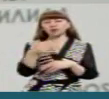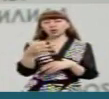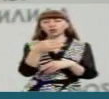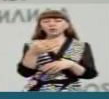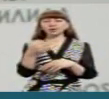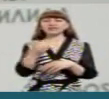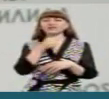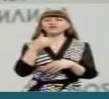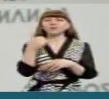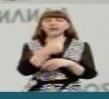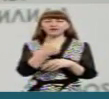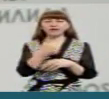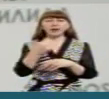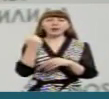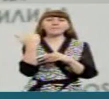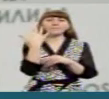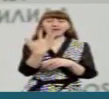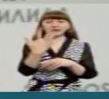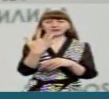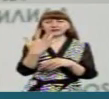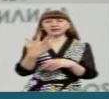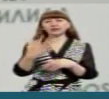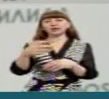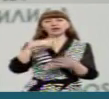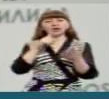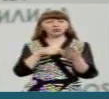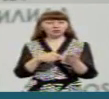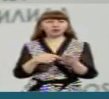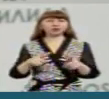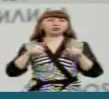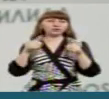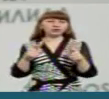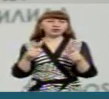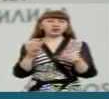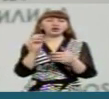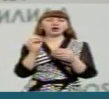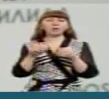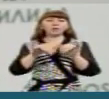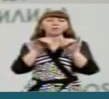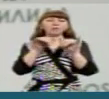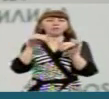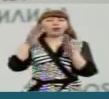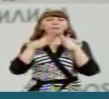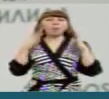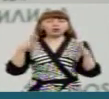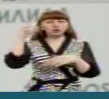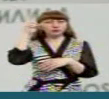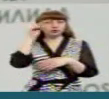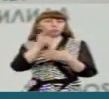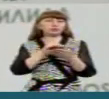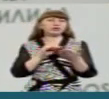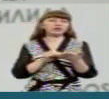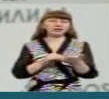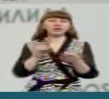Бұрын соңды бұндай шарттар басқа ипотекалық өнімдерде болып көрген емес. Және тағы да айта кететін болсақ,